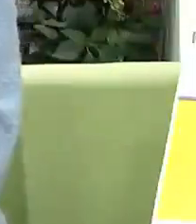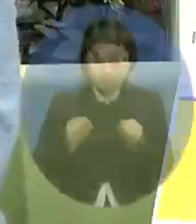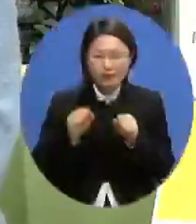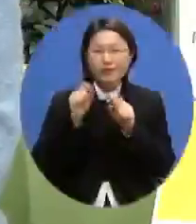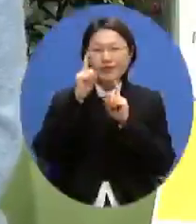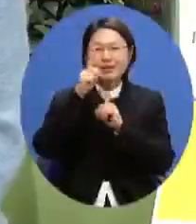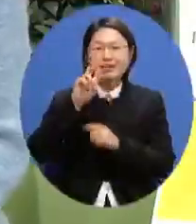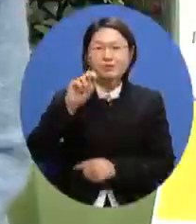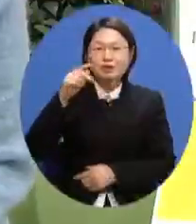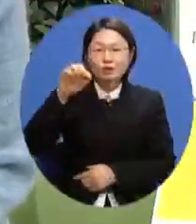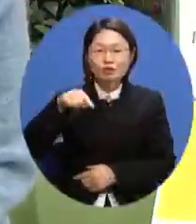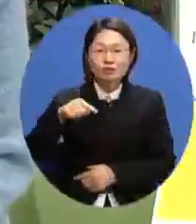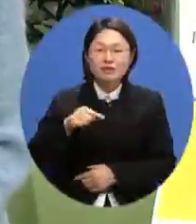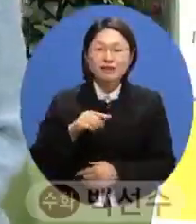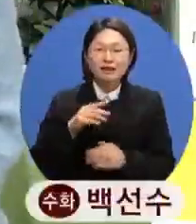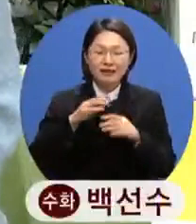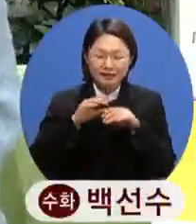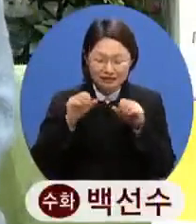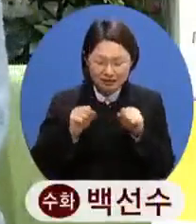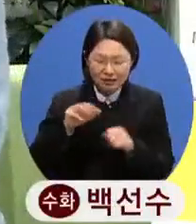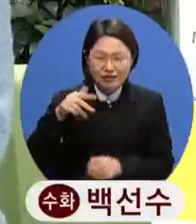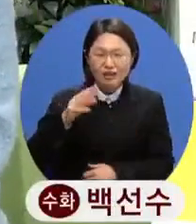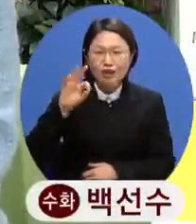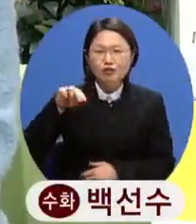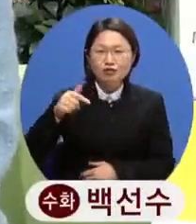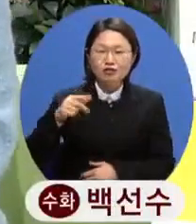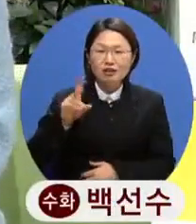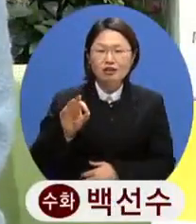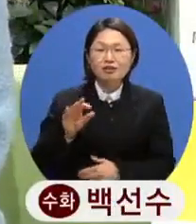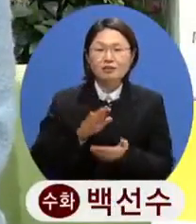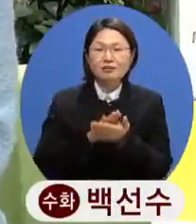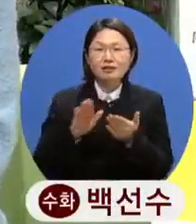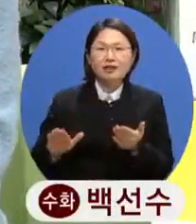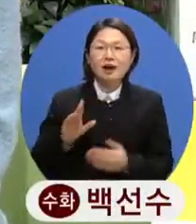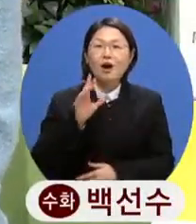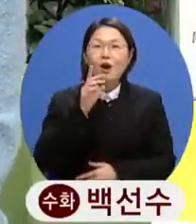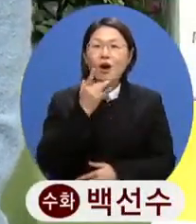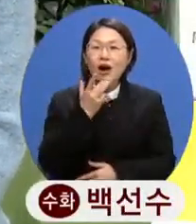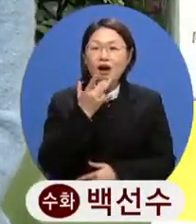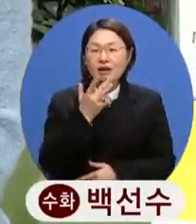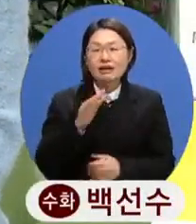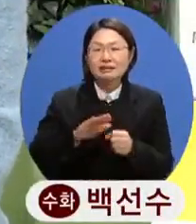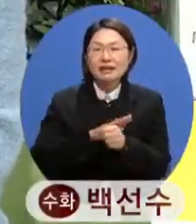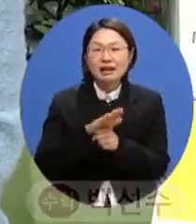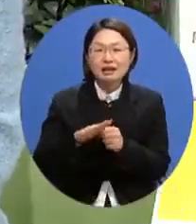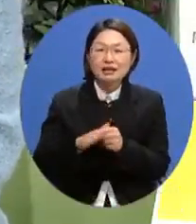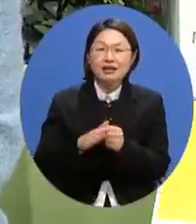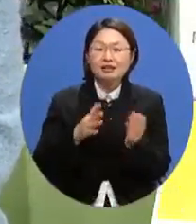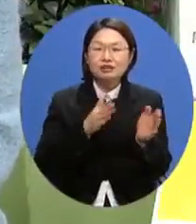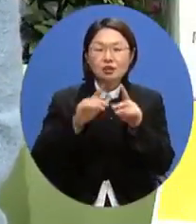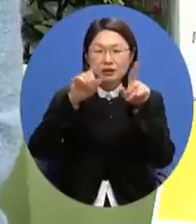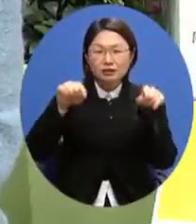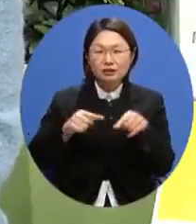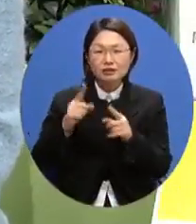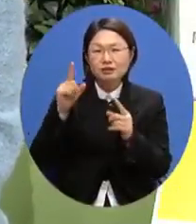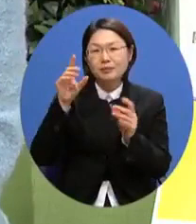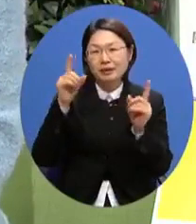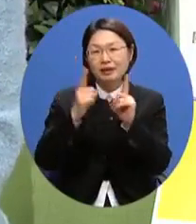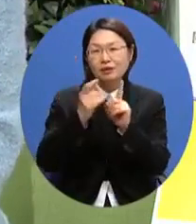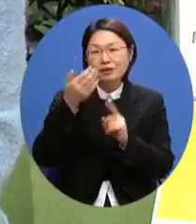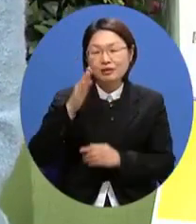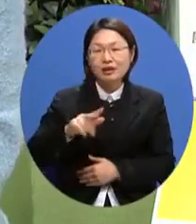안녕하세요. 이민호입니다. 안녕하세요. 최은영입니다. 매주 화요일은 사랑의 처방전으로 찾아뵙고 있는데요. 지난주부터